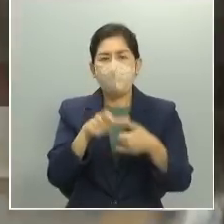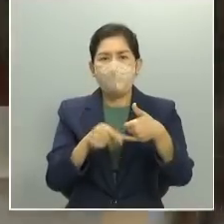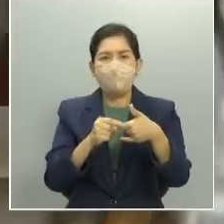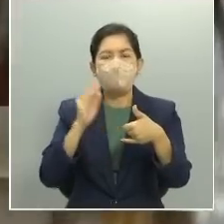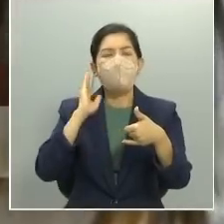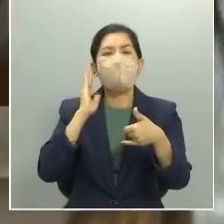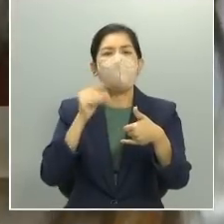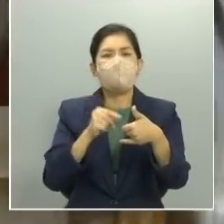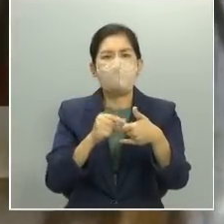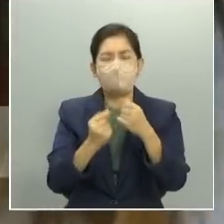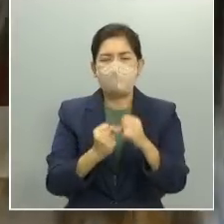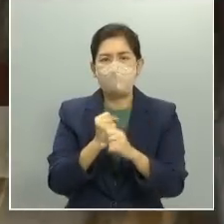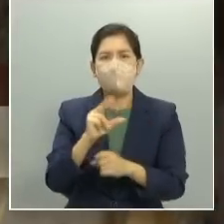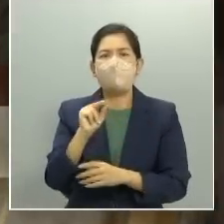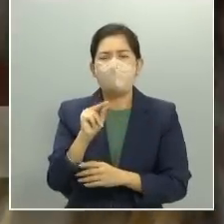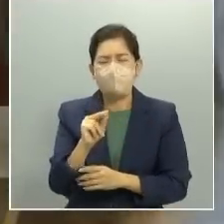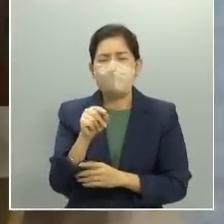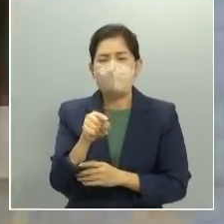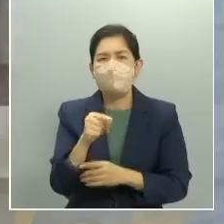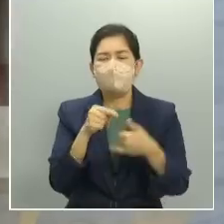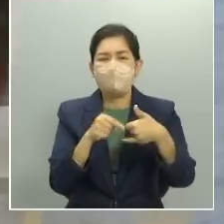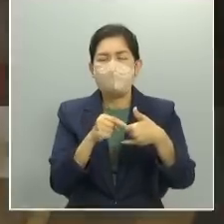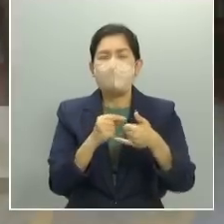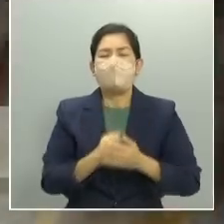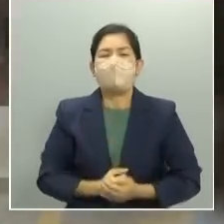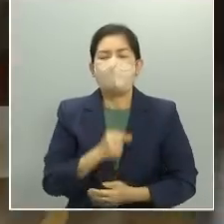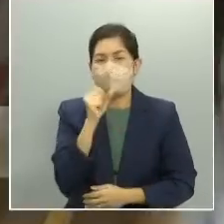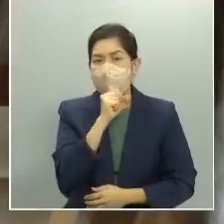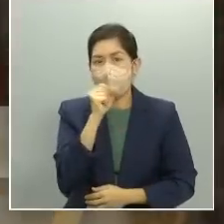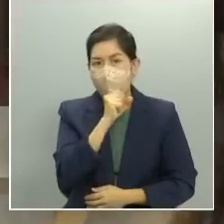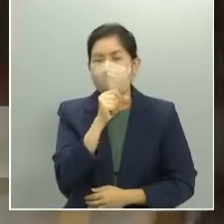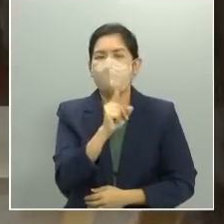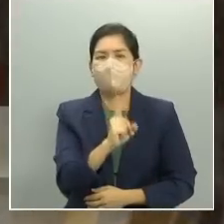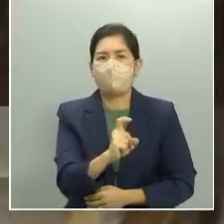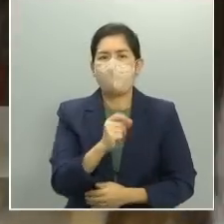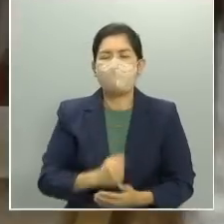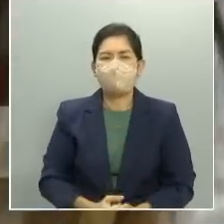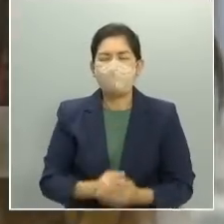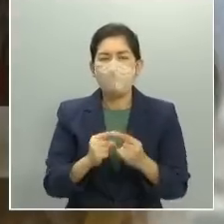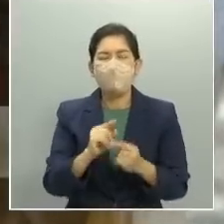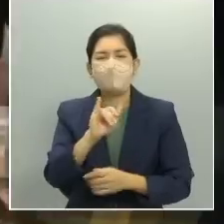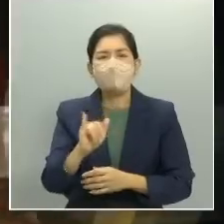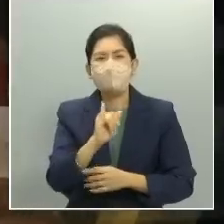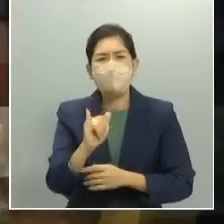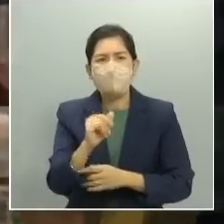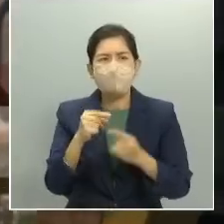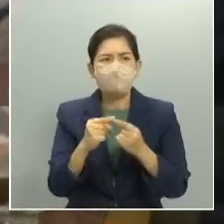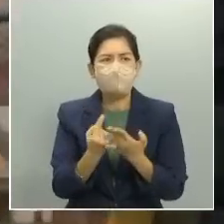คาอายุแค่30ปีที่เสียชีวิตเนี่ยนะฮะก่อนหน้าญาติญาติประกาศตามหาทาง Facebook กระทั่งทราบ